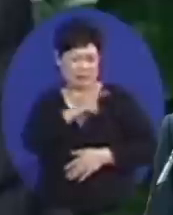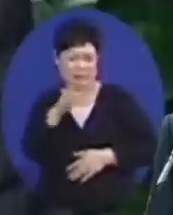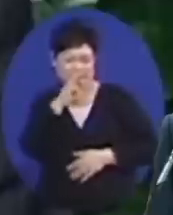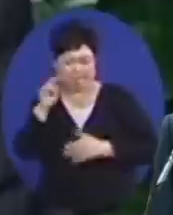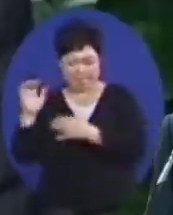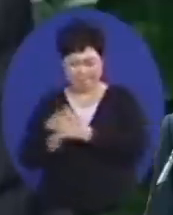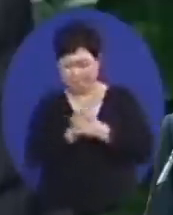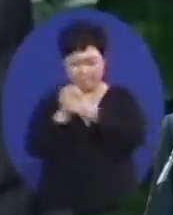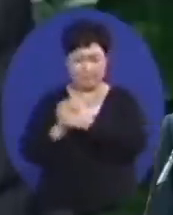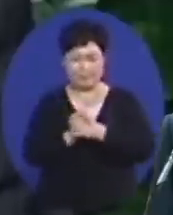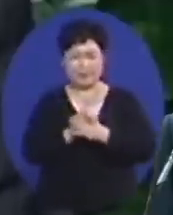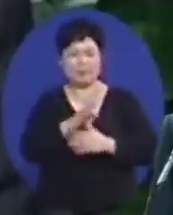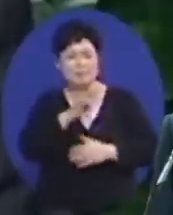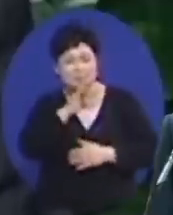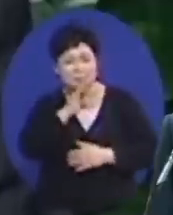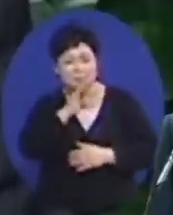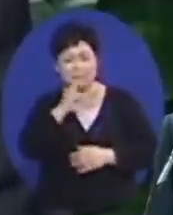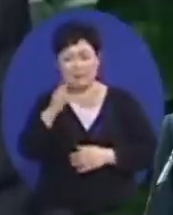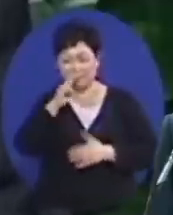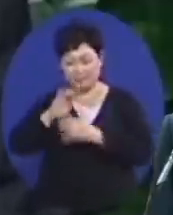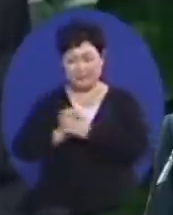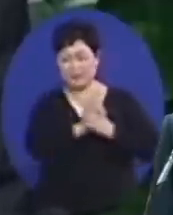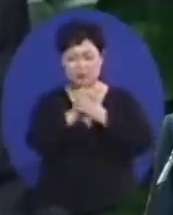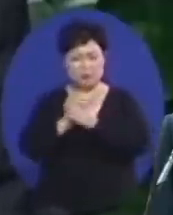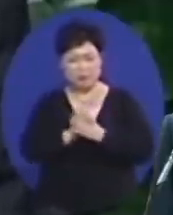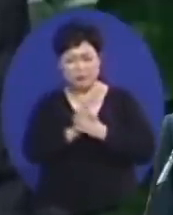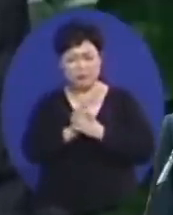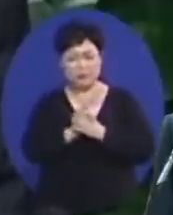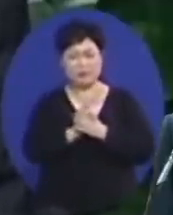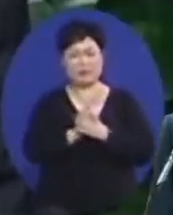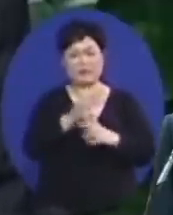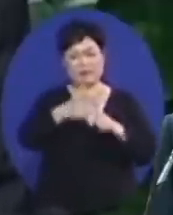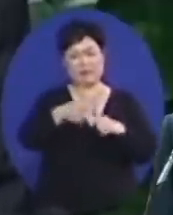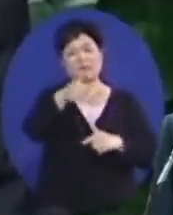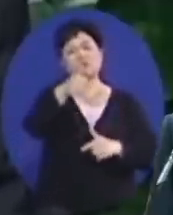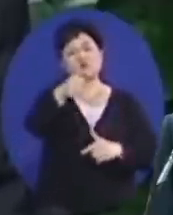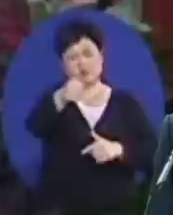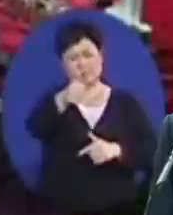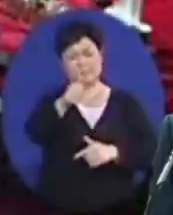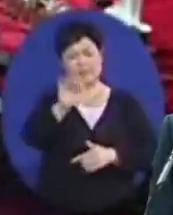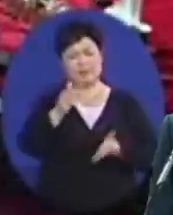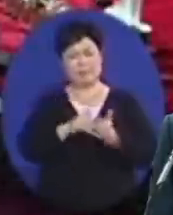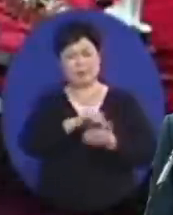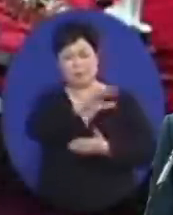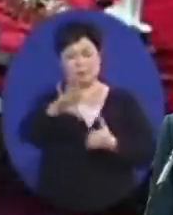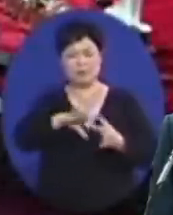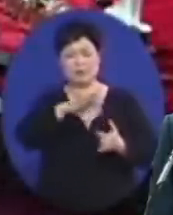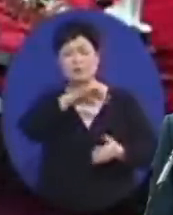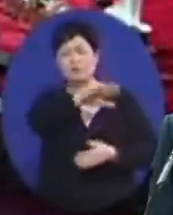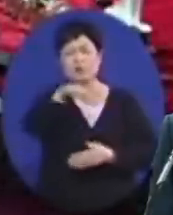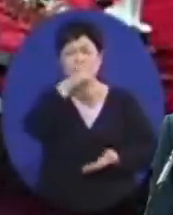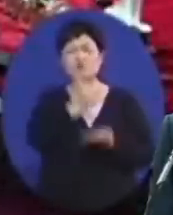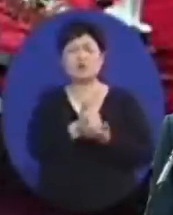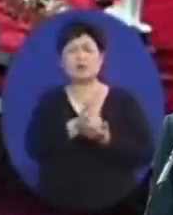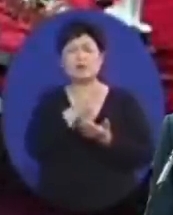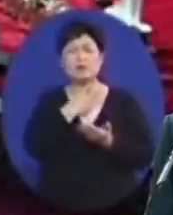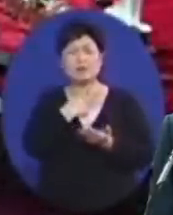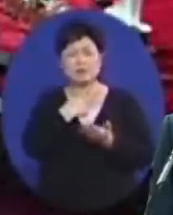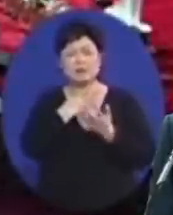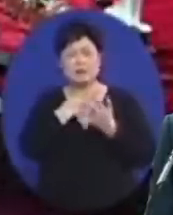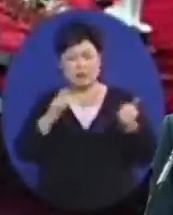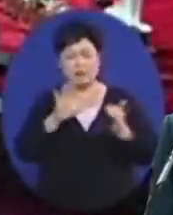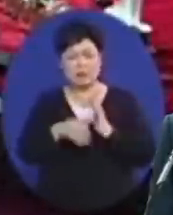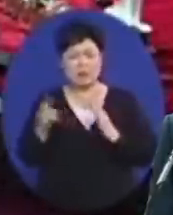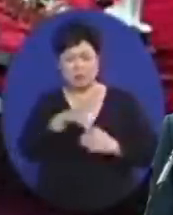친구가 친구인데 가장 가까운 그 친구가 예수님인 것입니다. 우리가 죄인일 때도 불경건할 때도